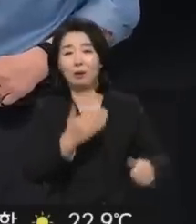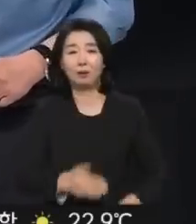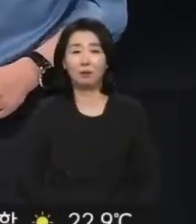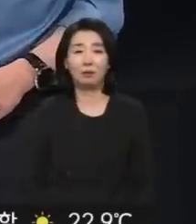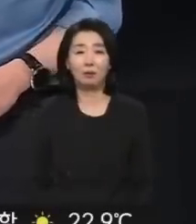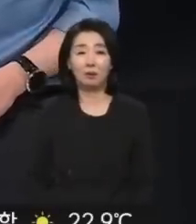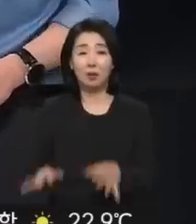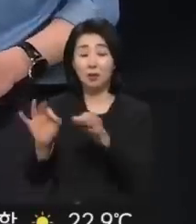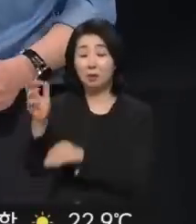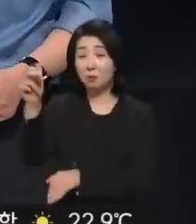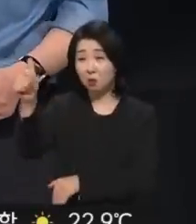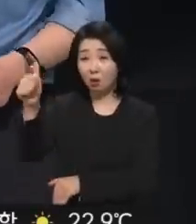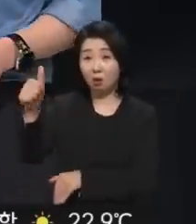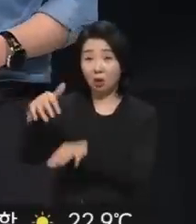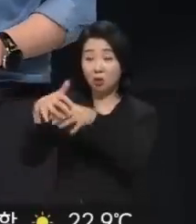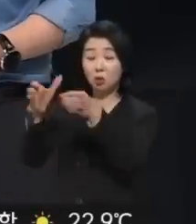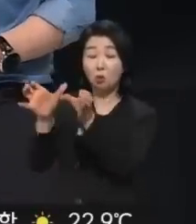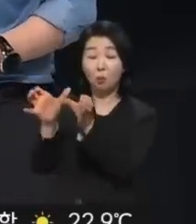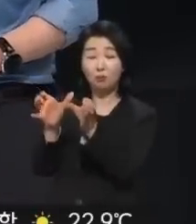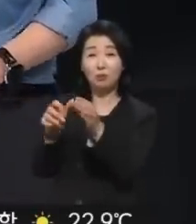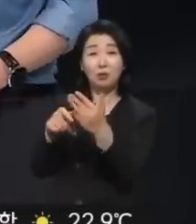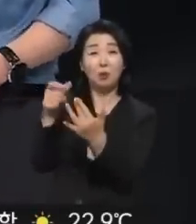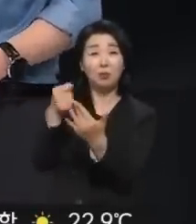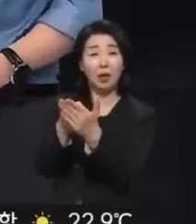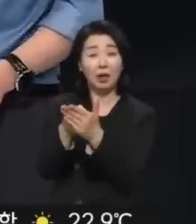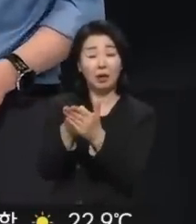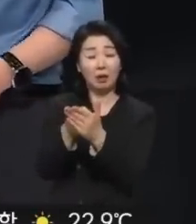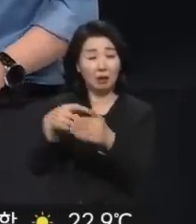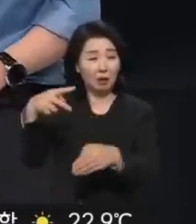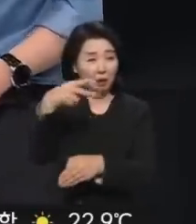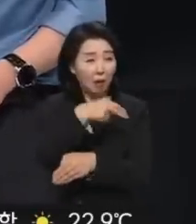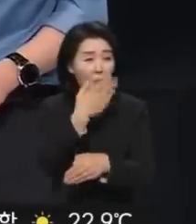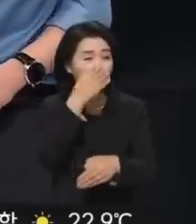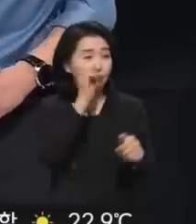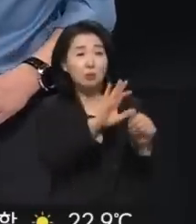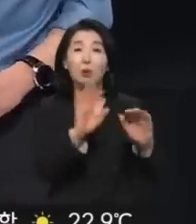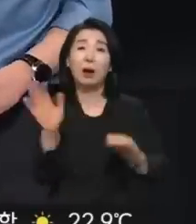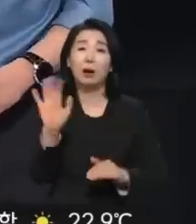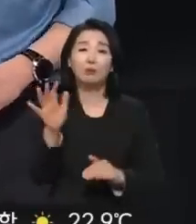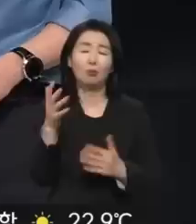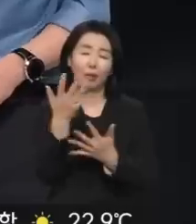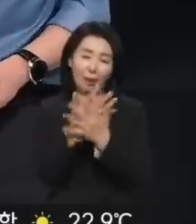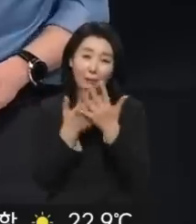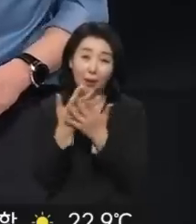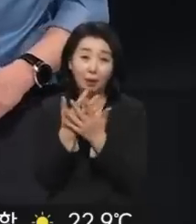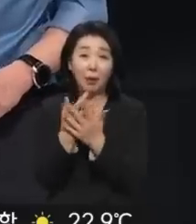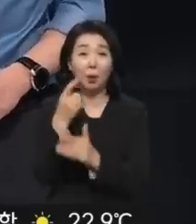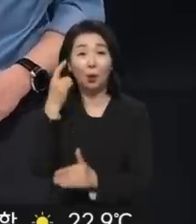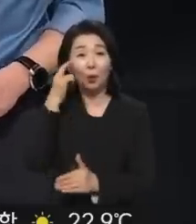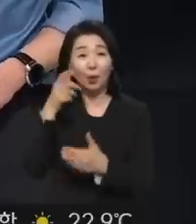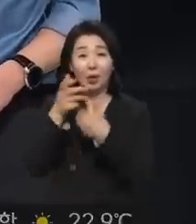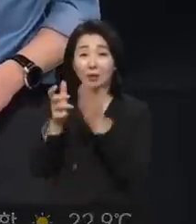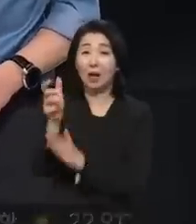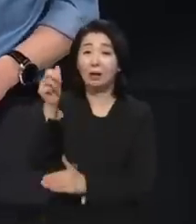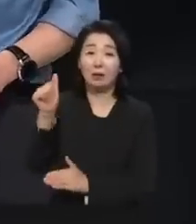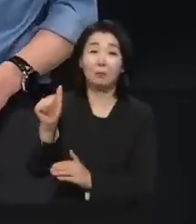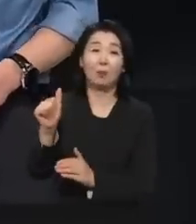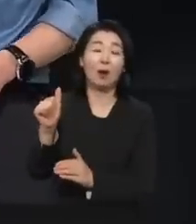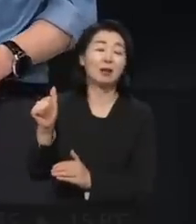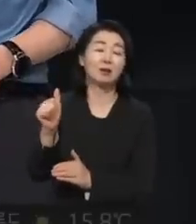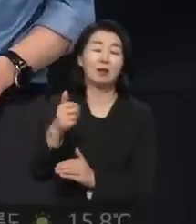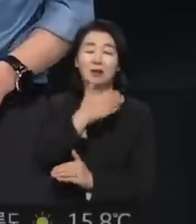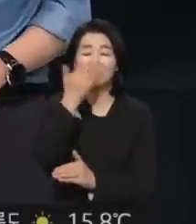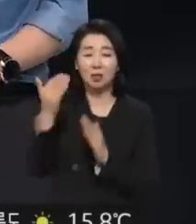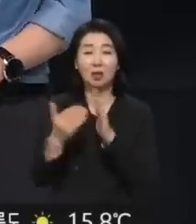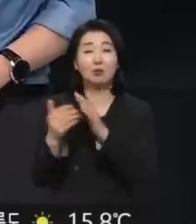지도부의 선택 절연도 무시도 아닌 애매한 태도를 취했습니다. 그것도 당 대표가 아닌